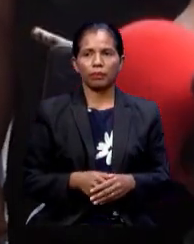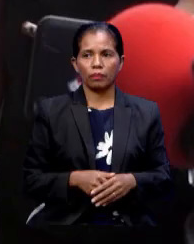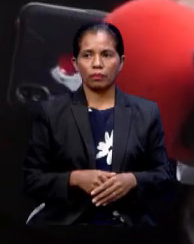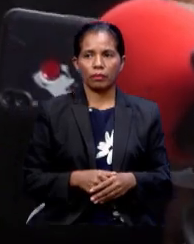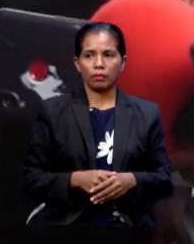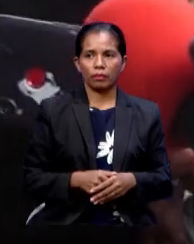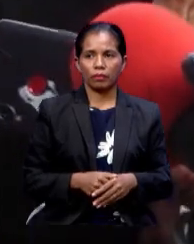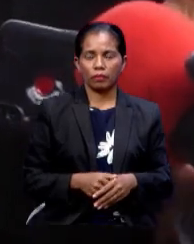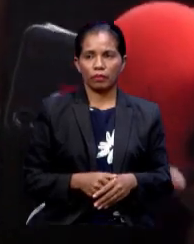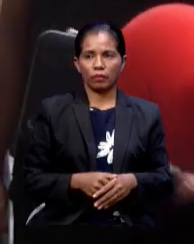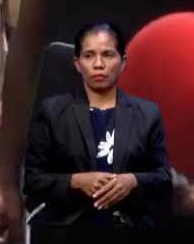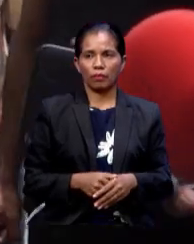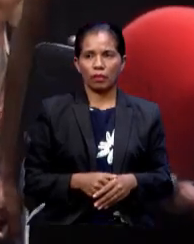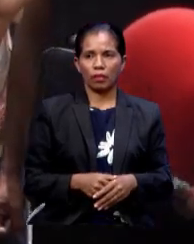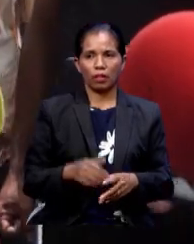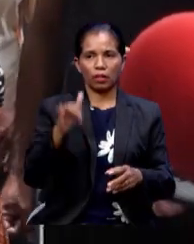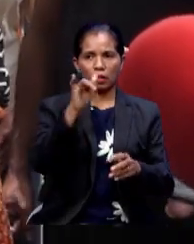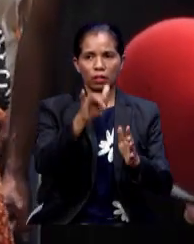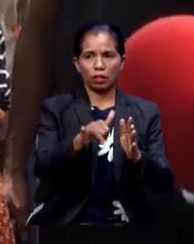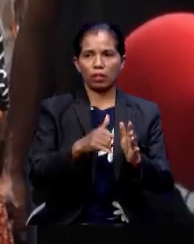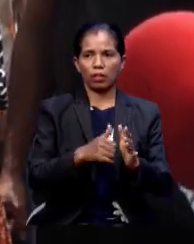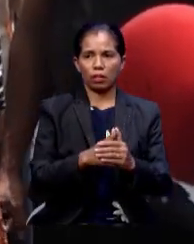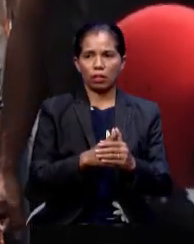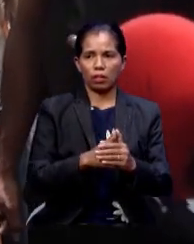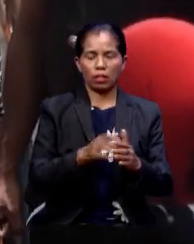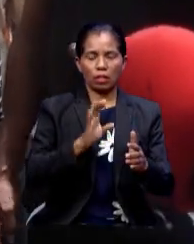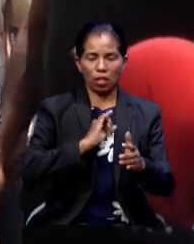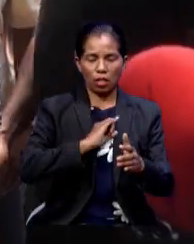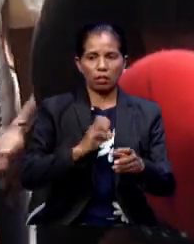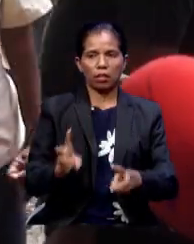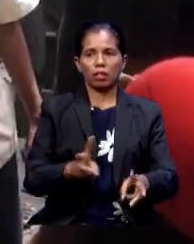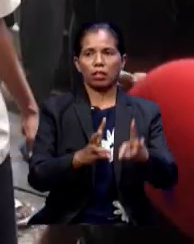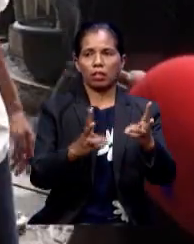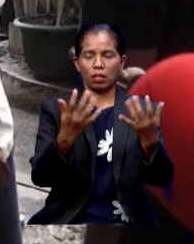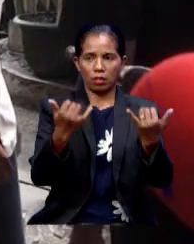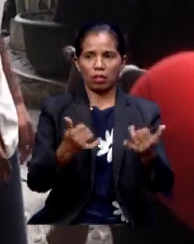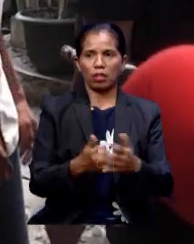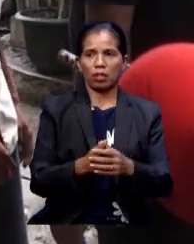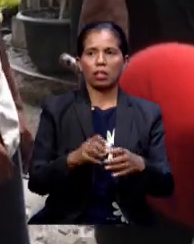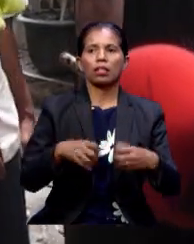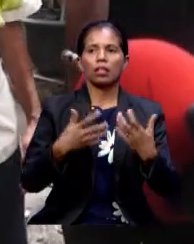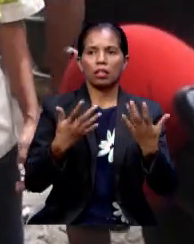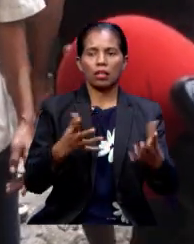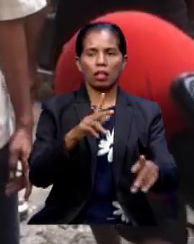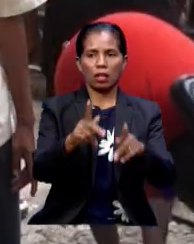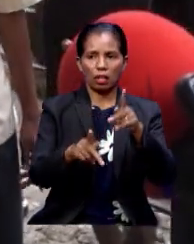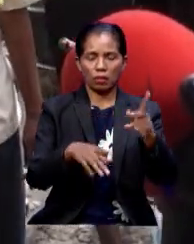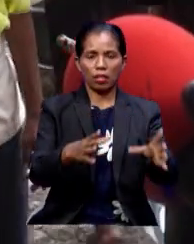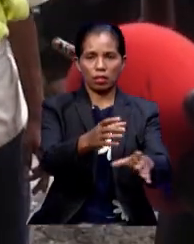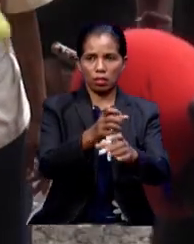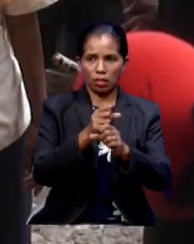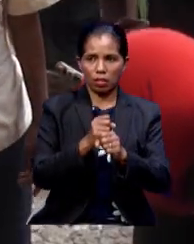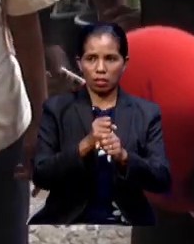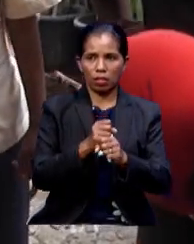dana o hin ye umalara beno disculpa hawi dala mai be o hin na hira ka e mai hira ne be hasai ne